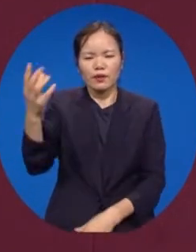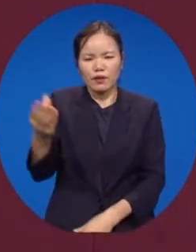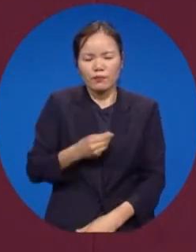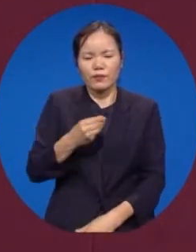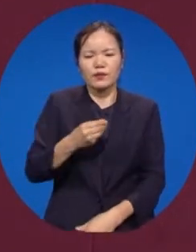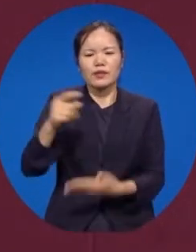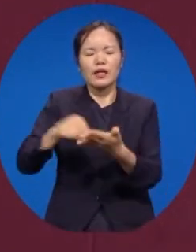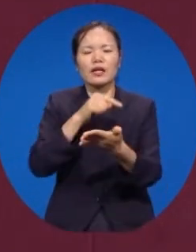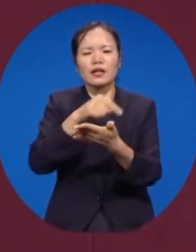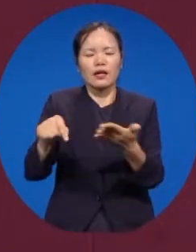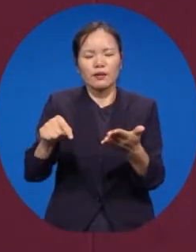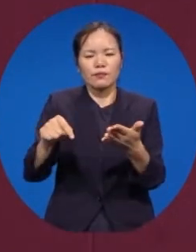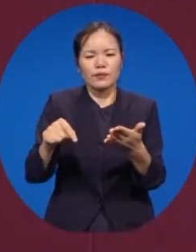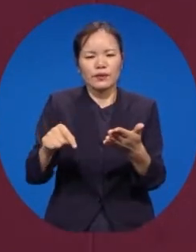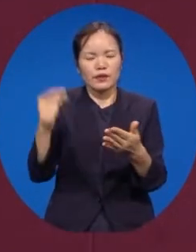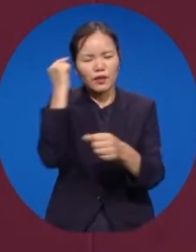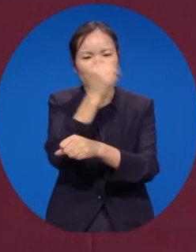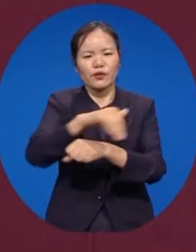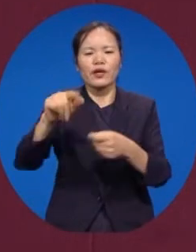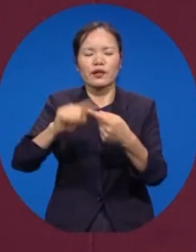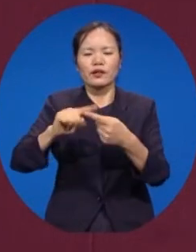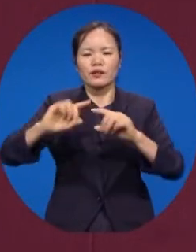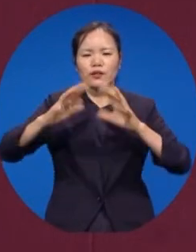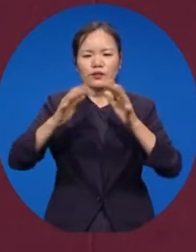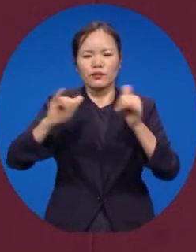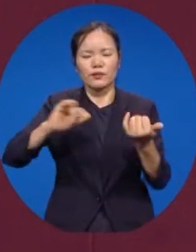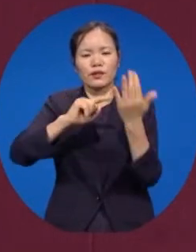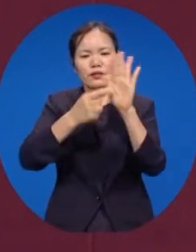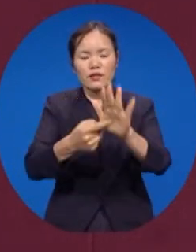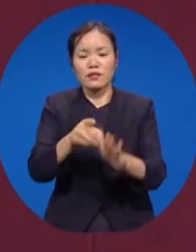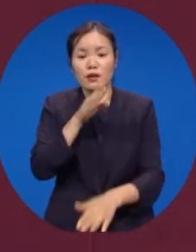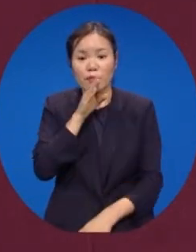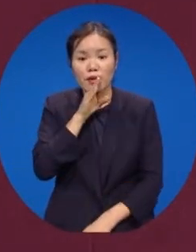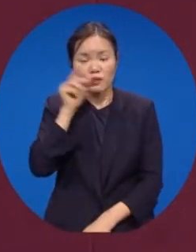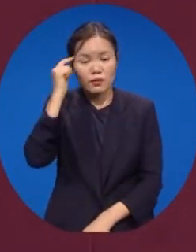계획이라도 국민들에게 제시하는 것이 마땅하지 않습니까?